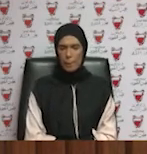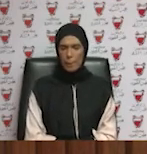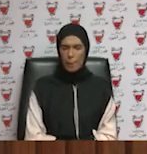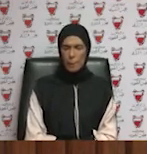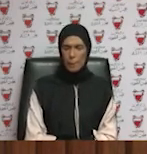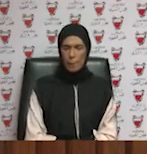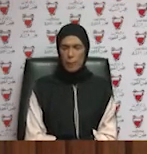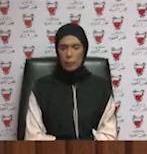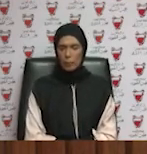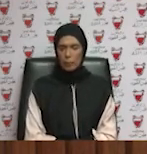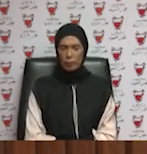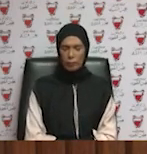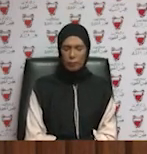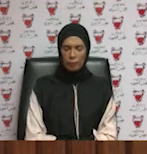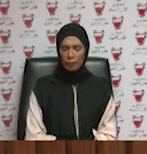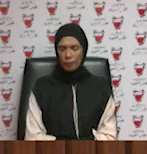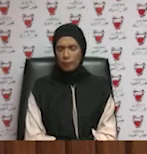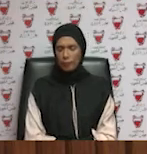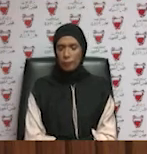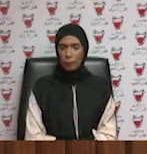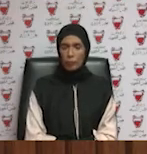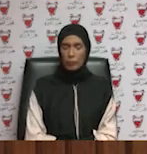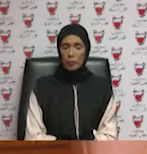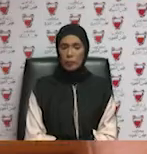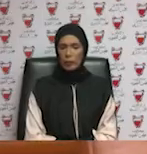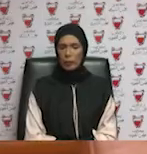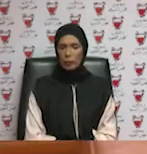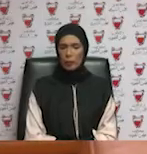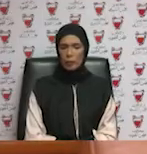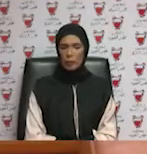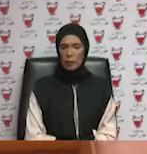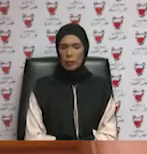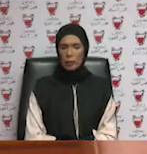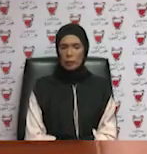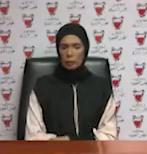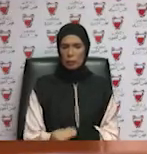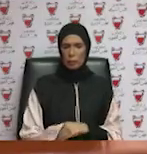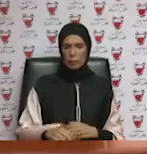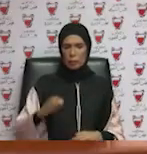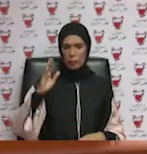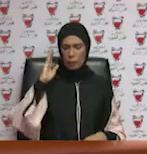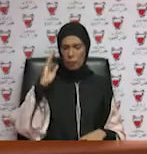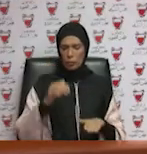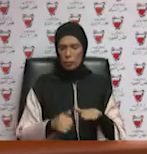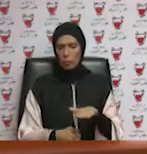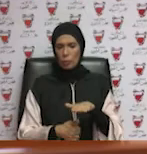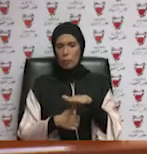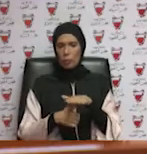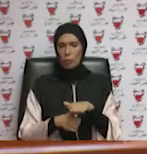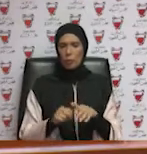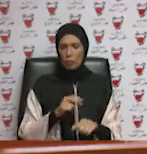الدكتورة جهاد الفاضل، تفضلي. شكرا معالي الرئيس، والشكر موصول إلى رئيس